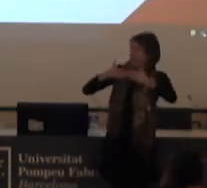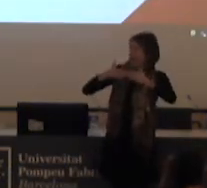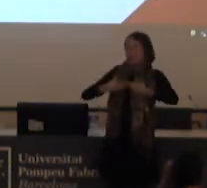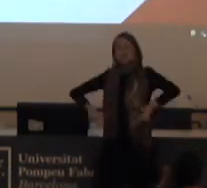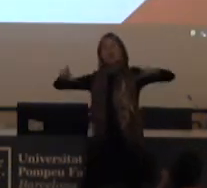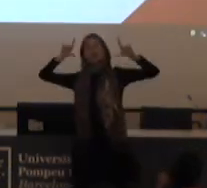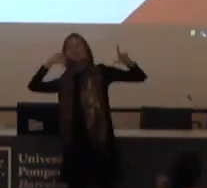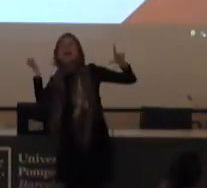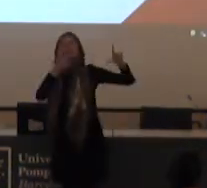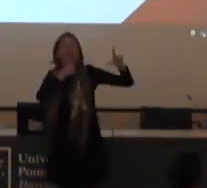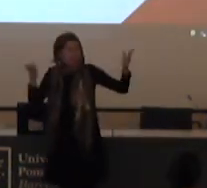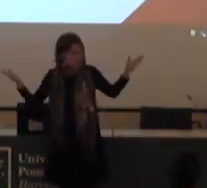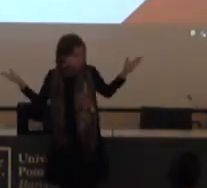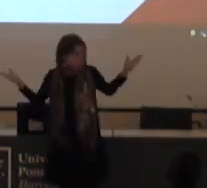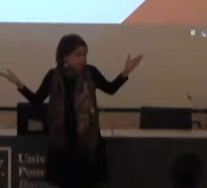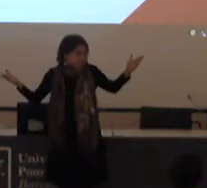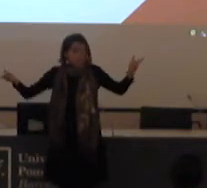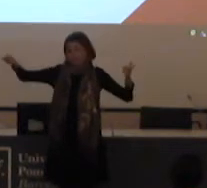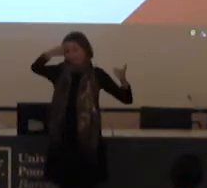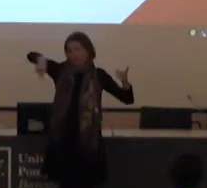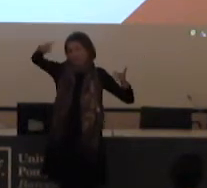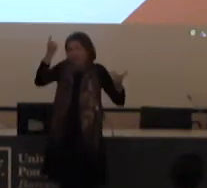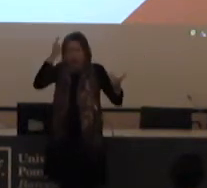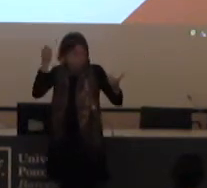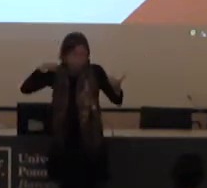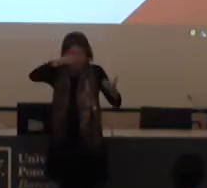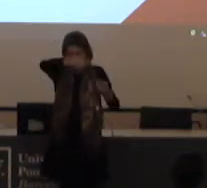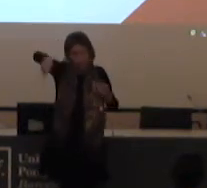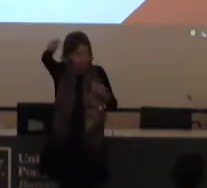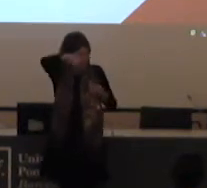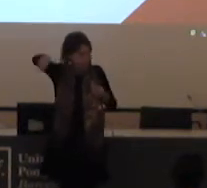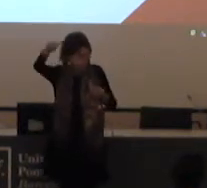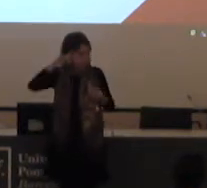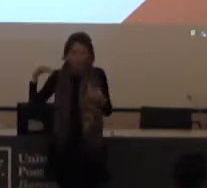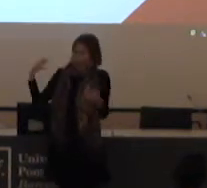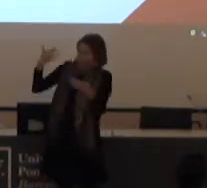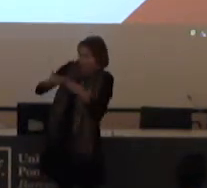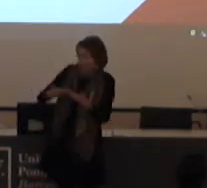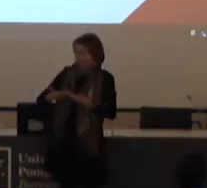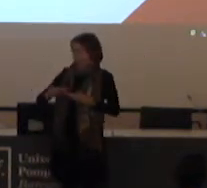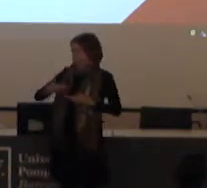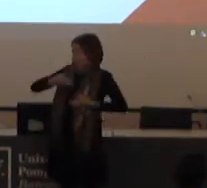en aquest acte de cloenda, com sabeu, els protagonistes sou vosaltres, els alumnes.